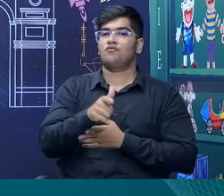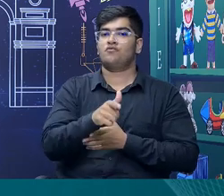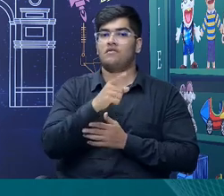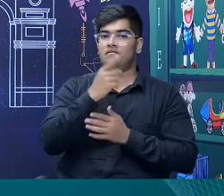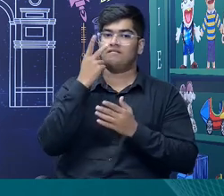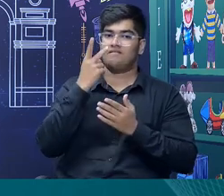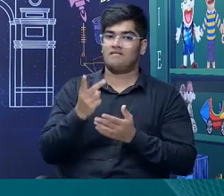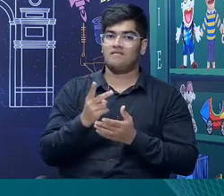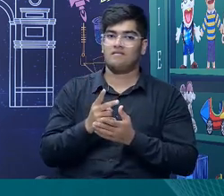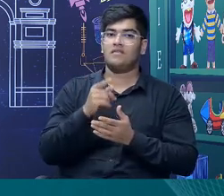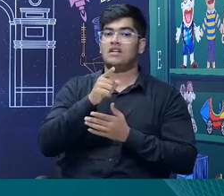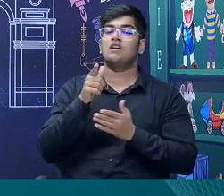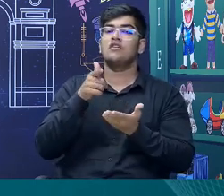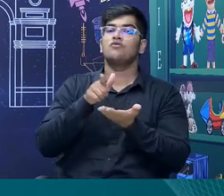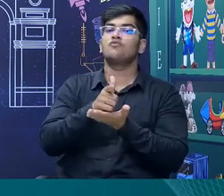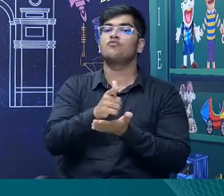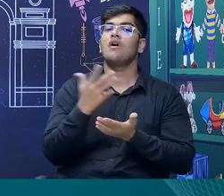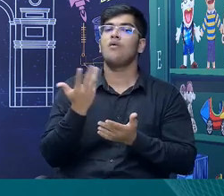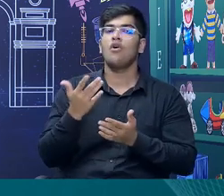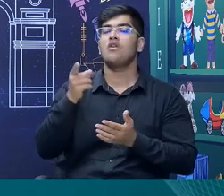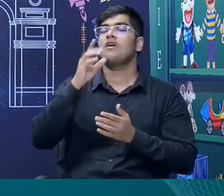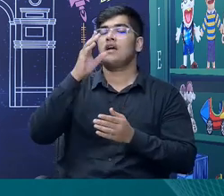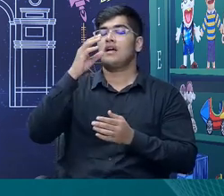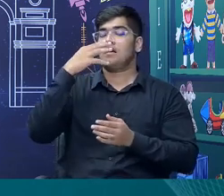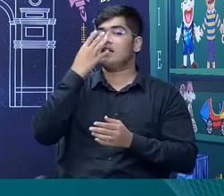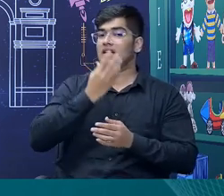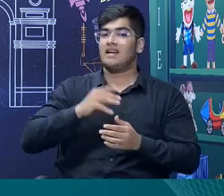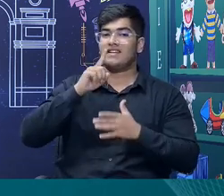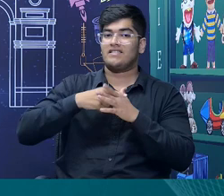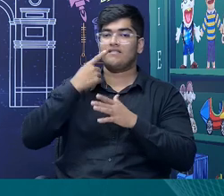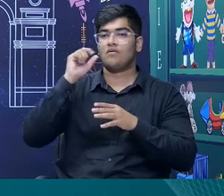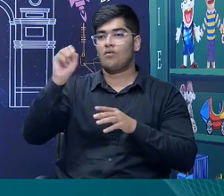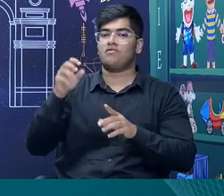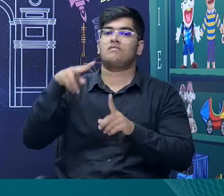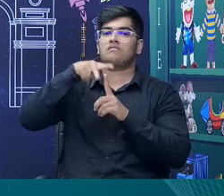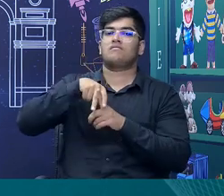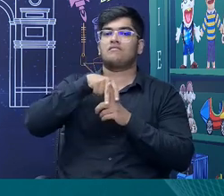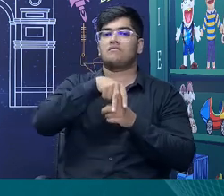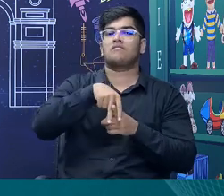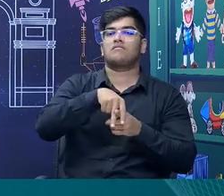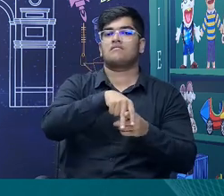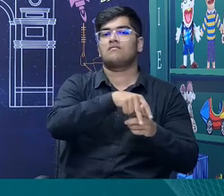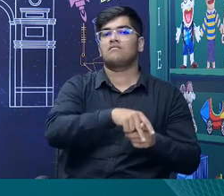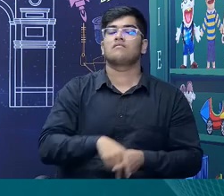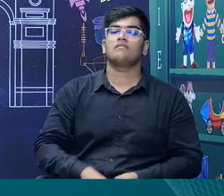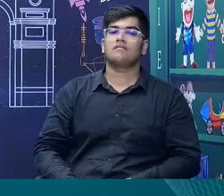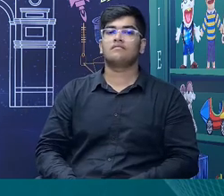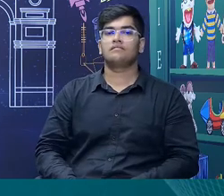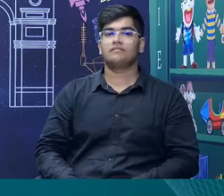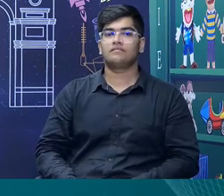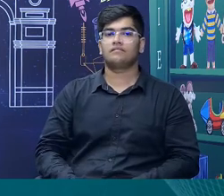आपने बात कारी की यह व्हीकल उनका है तो चूहा का साइनिफिकेंस क्या है की चूहा रिप्रेजेंट करता है